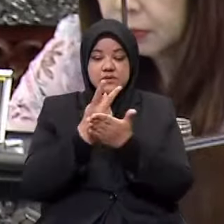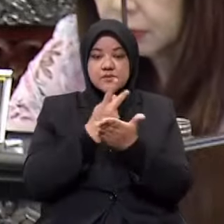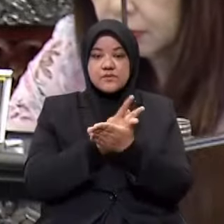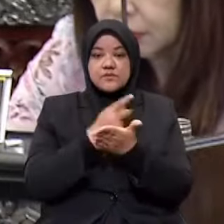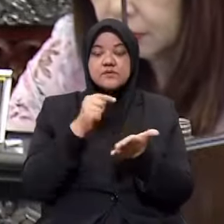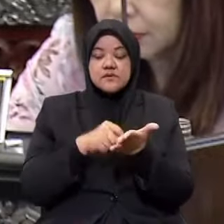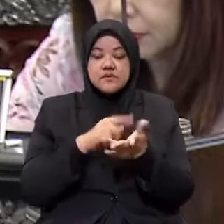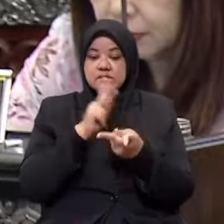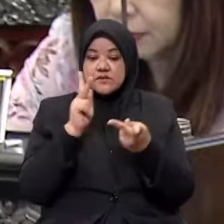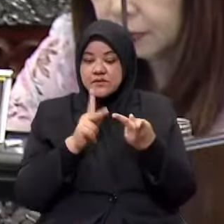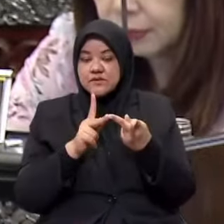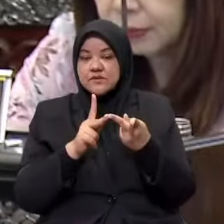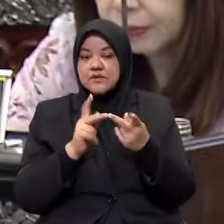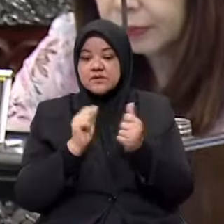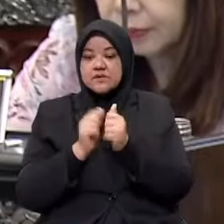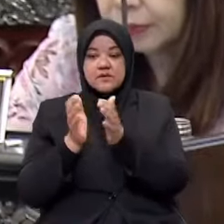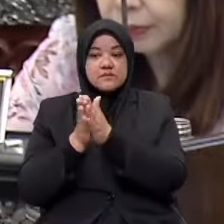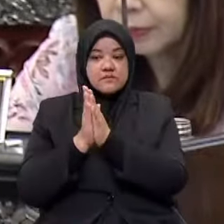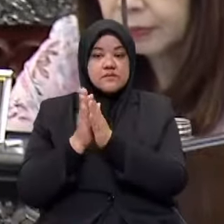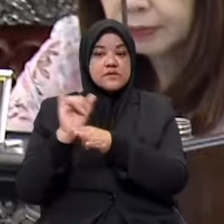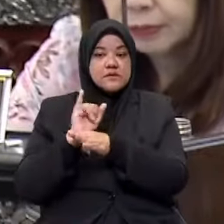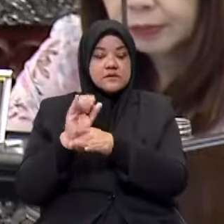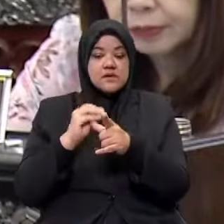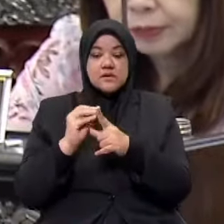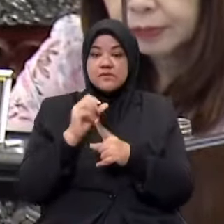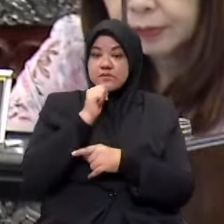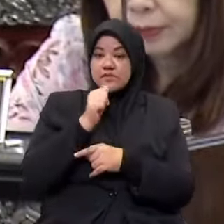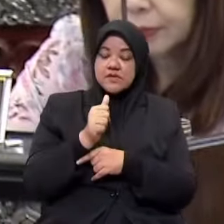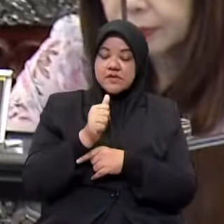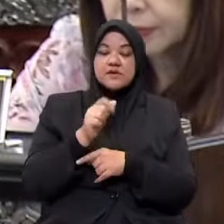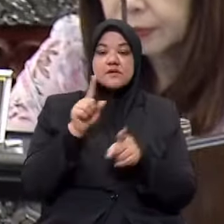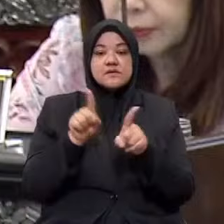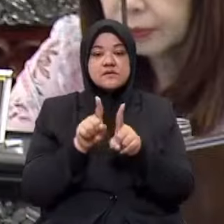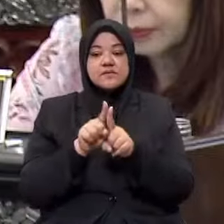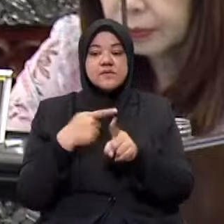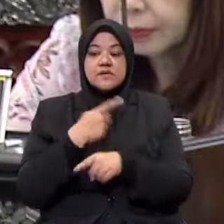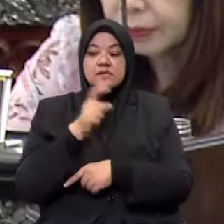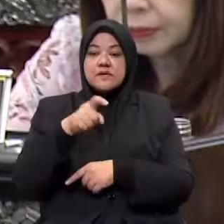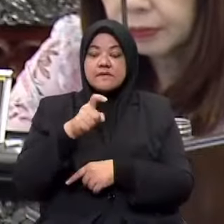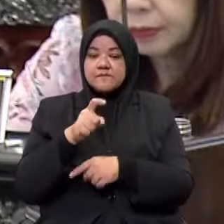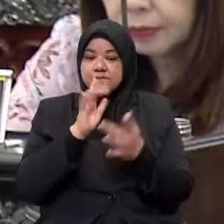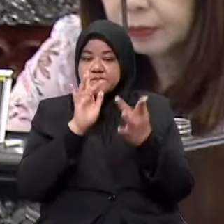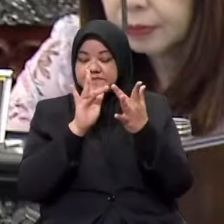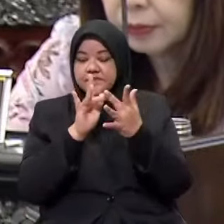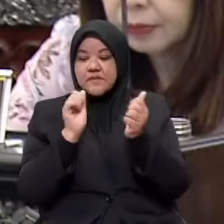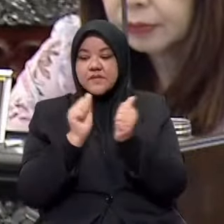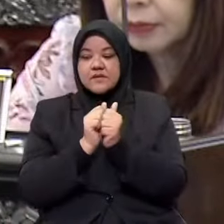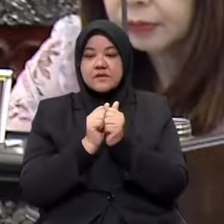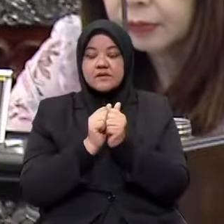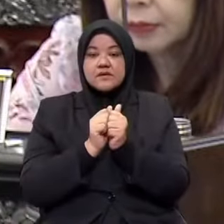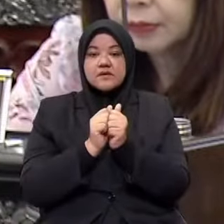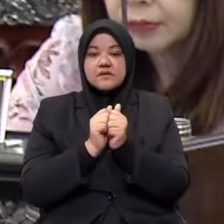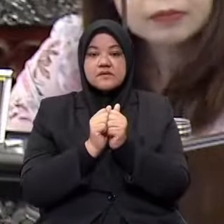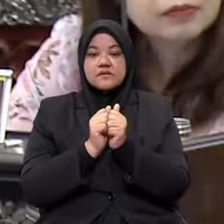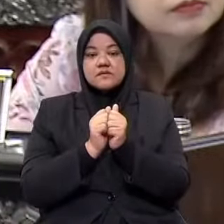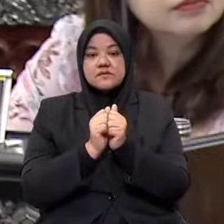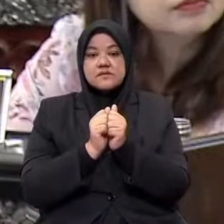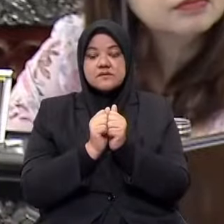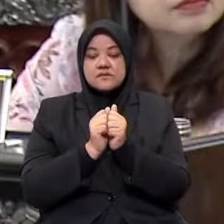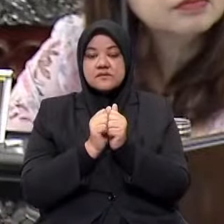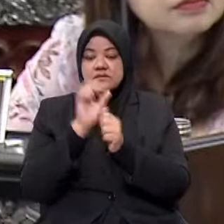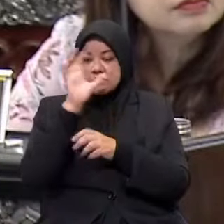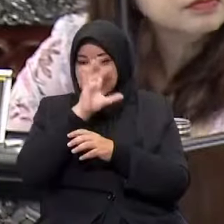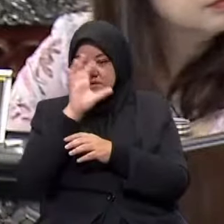kursus-kursus ini relevan dengan permintaan industri mahupun tidak begitu juga kita perlu track dengan dengan izin